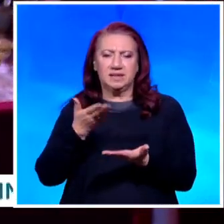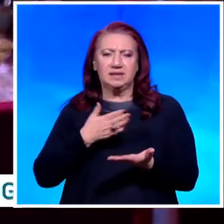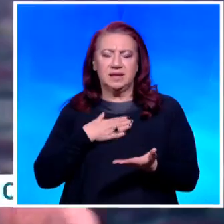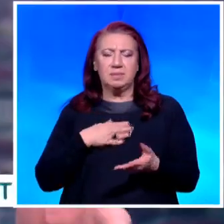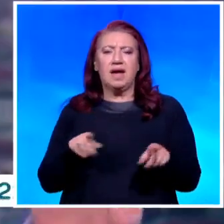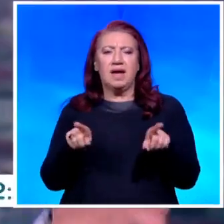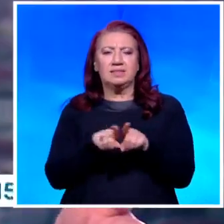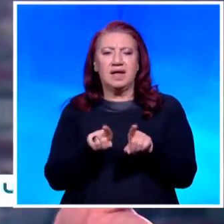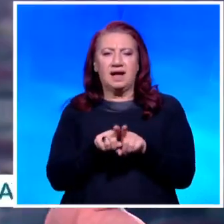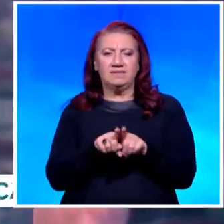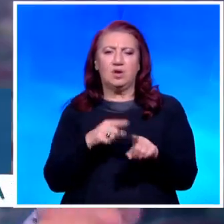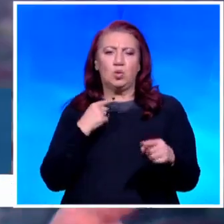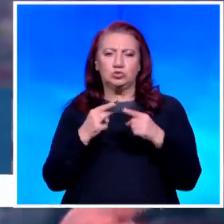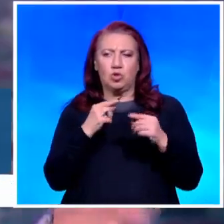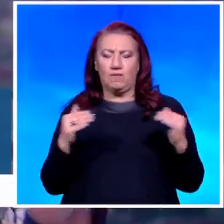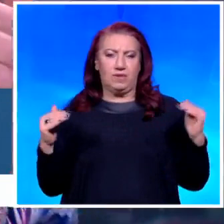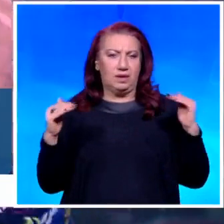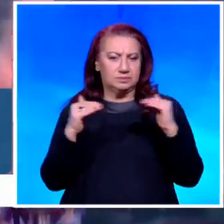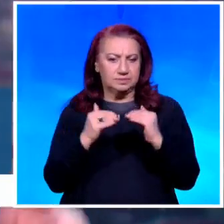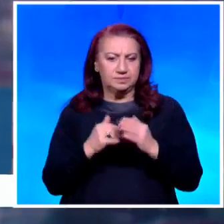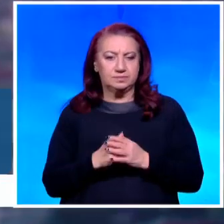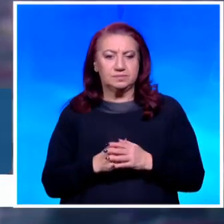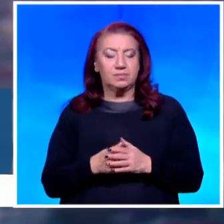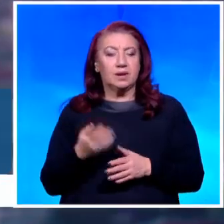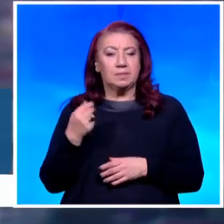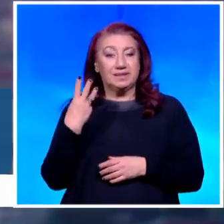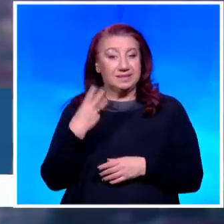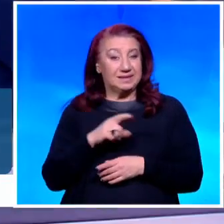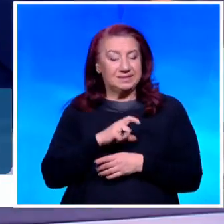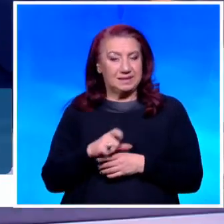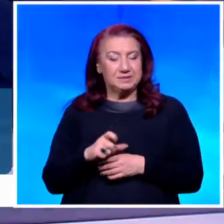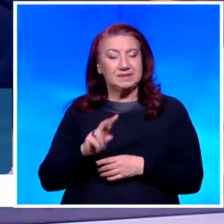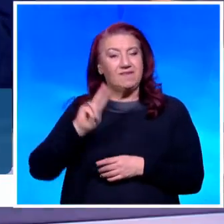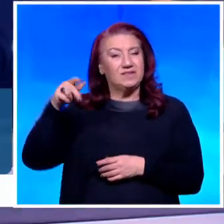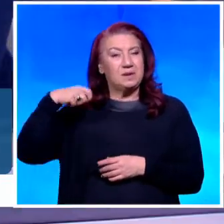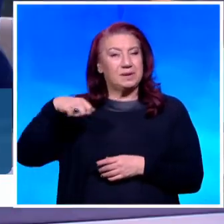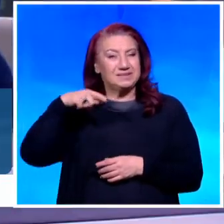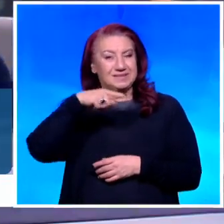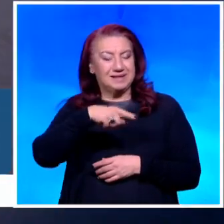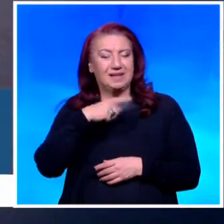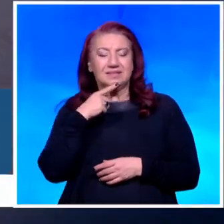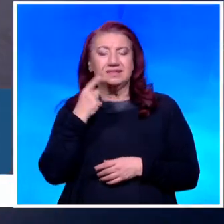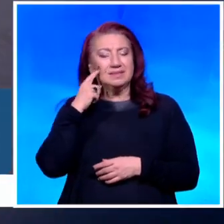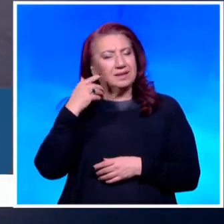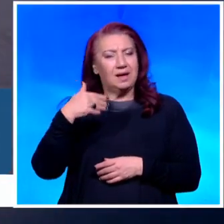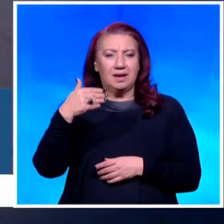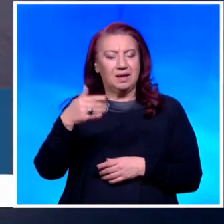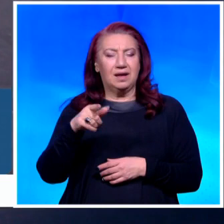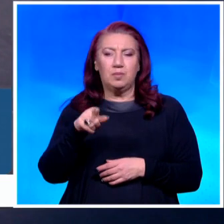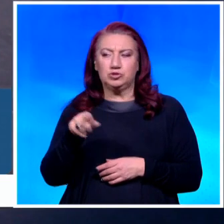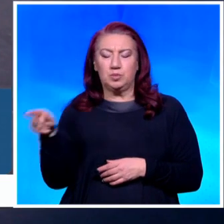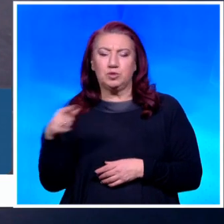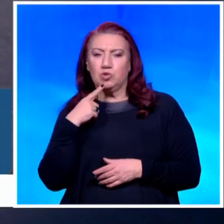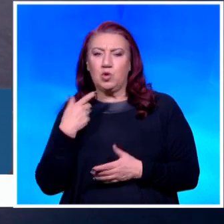Бойя. Преди три седмици другият вице-президент на БФС, Йордан Лечков, прогнозира, че Касабов е кандидат на